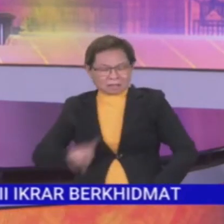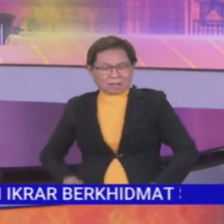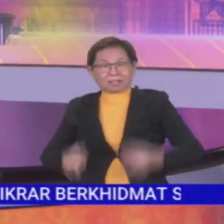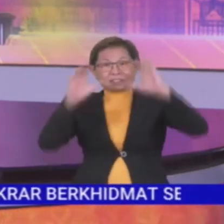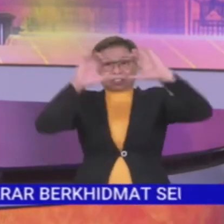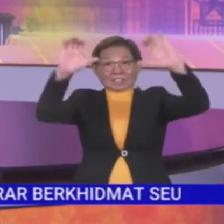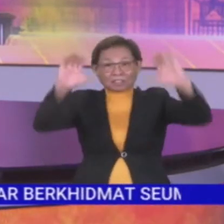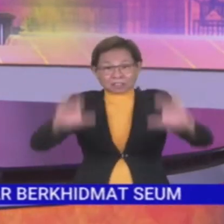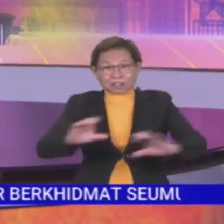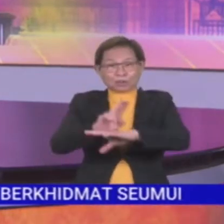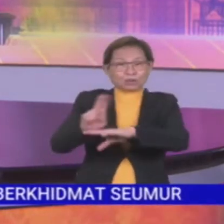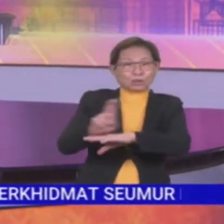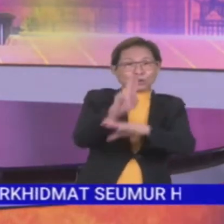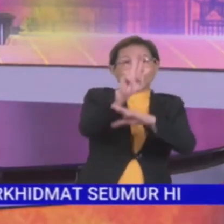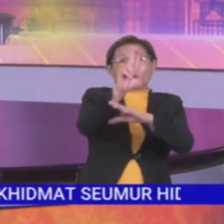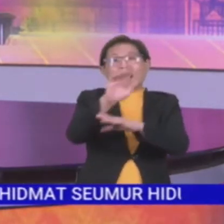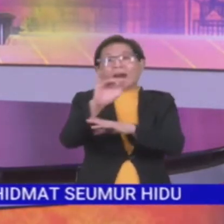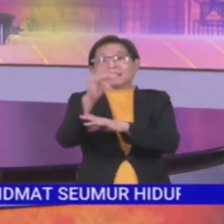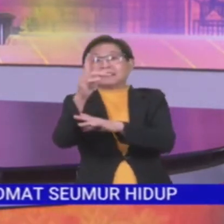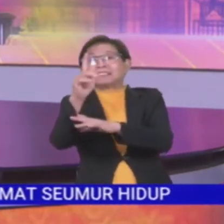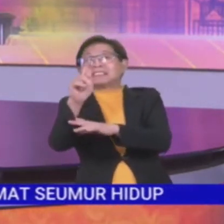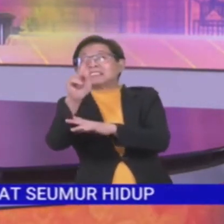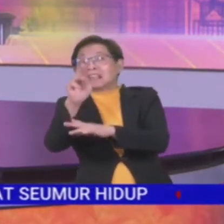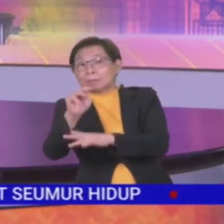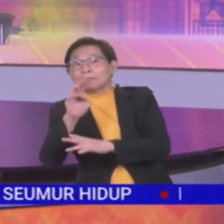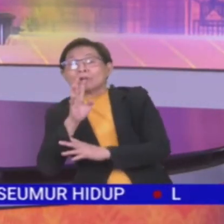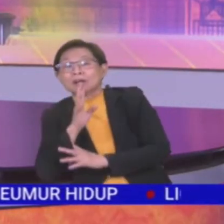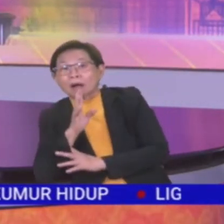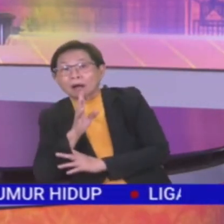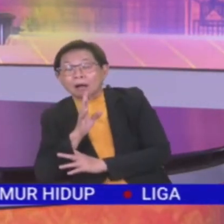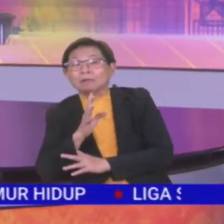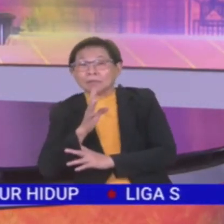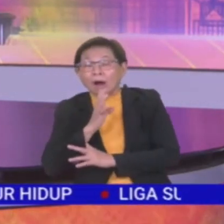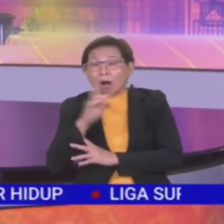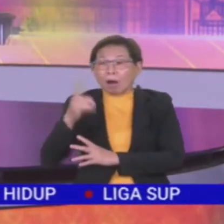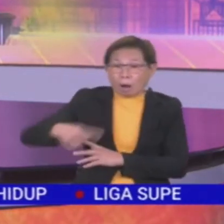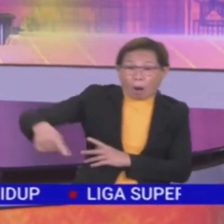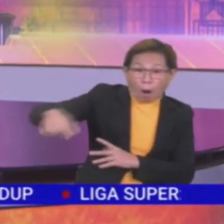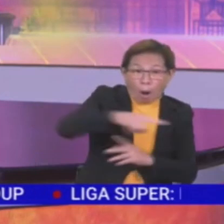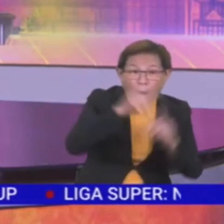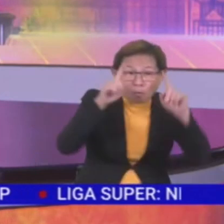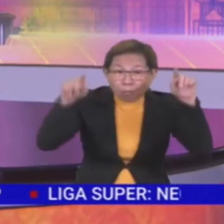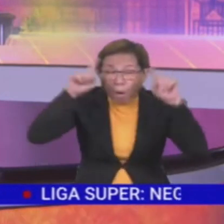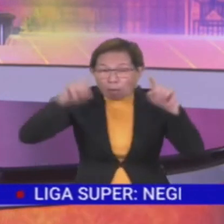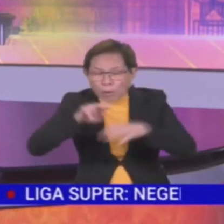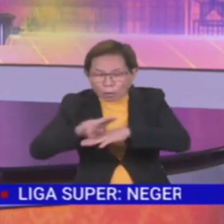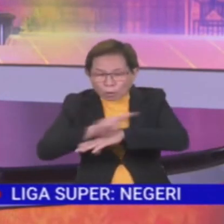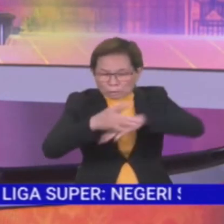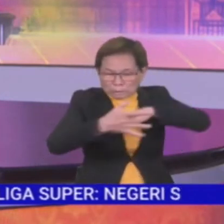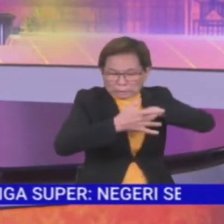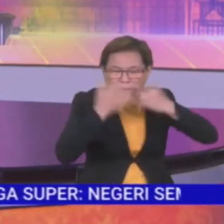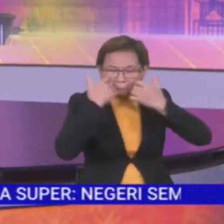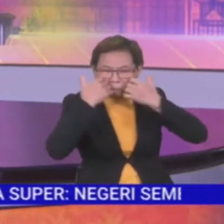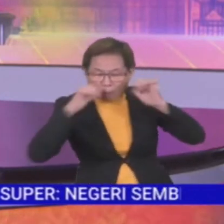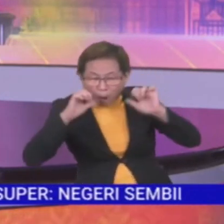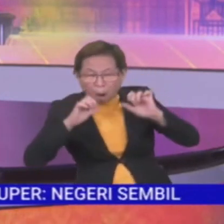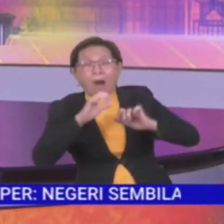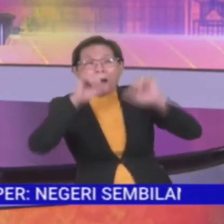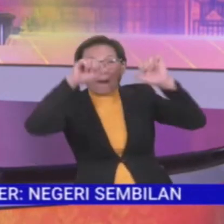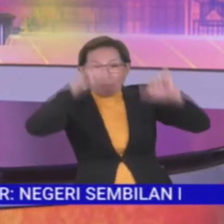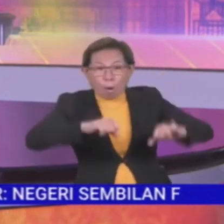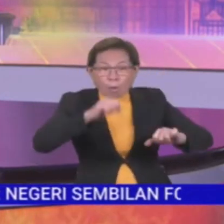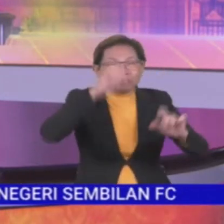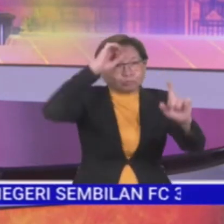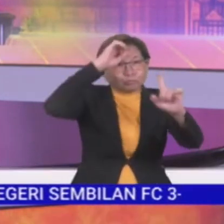juga Chase Universiti teknologi Mara uitm bercerita bahwa mereka perlu Mahir menggunakan teknologi terkini yang bukan